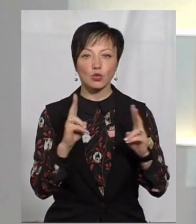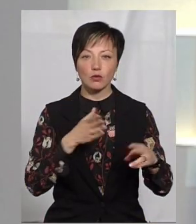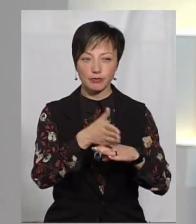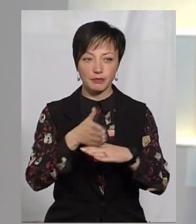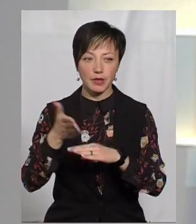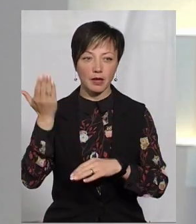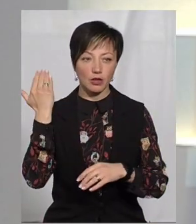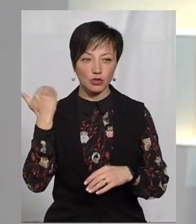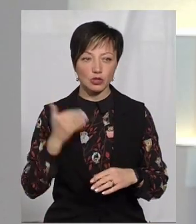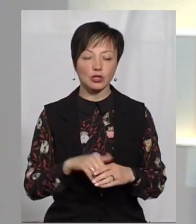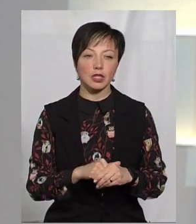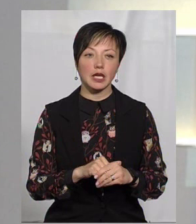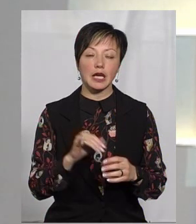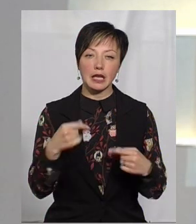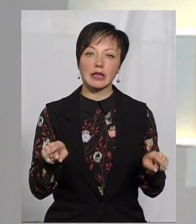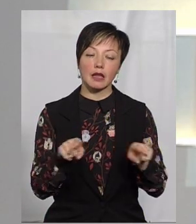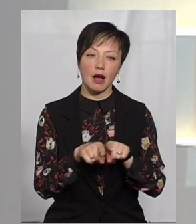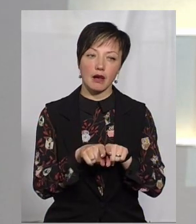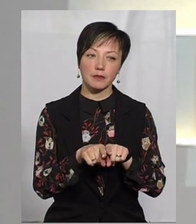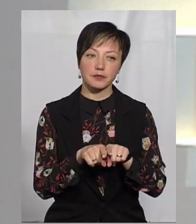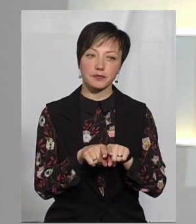яких він був раніше. І от така